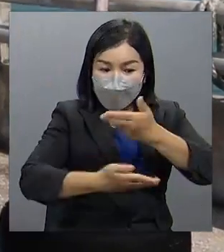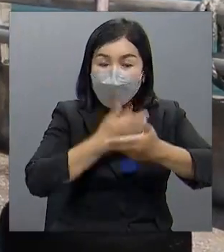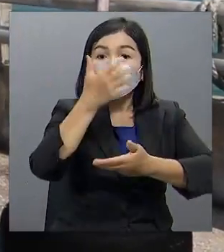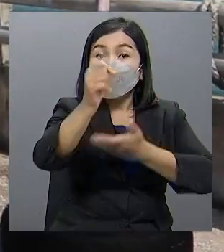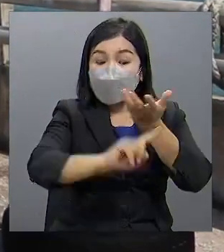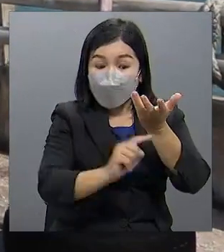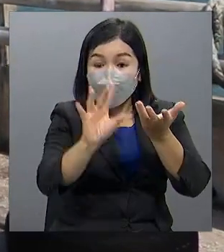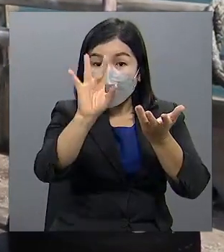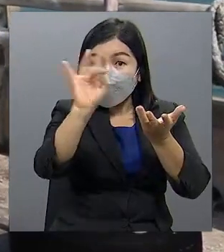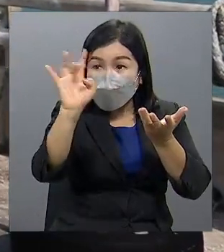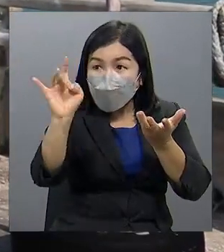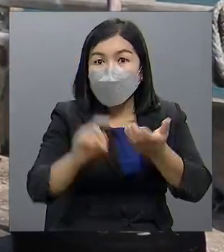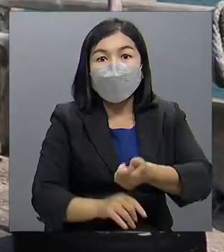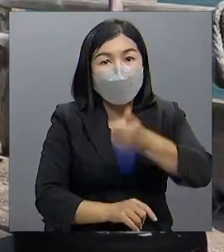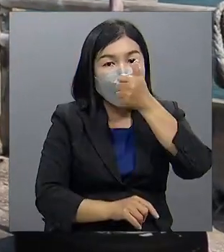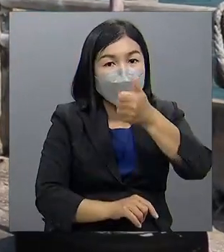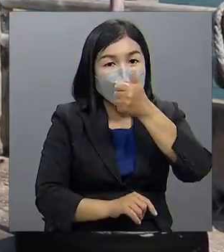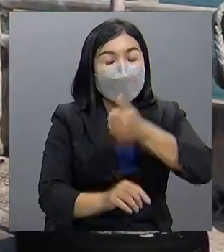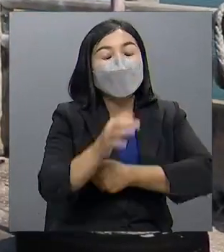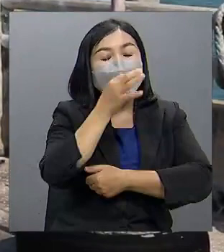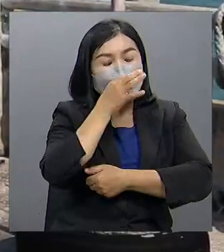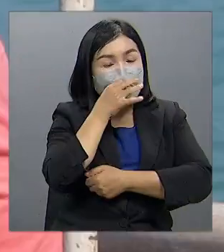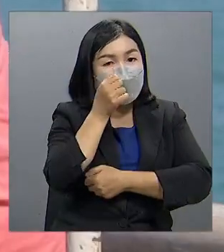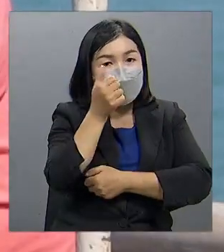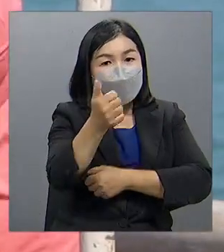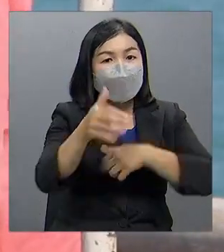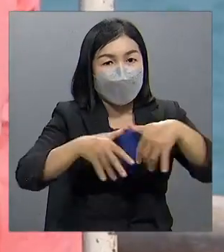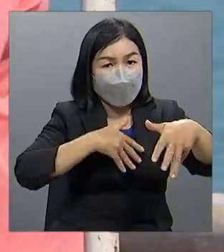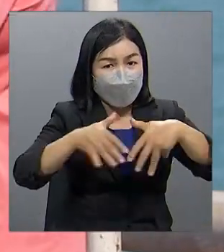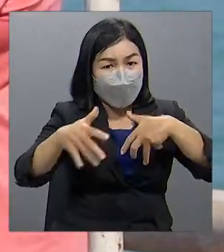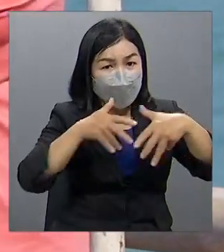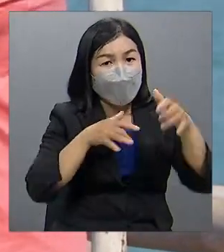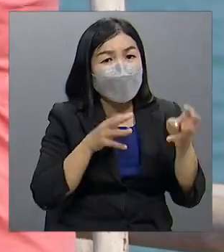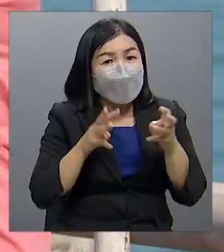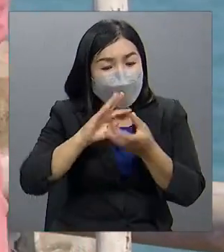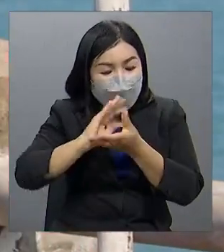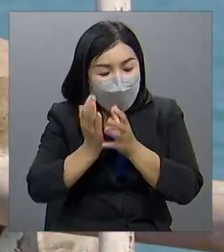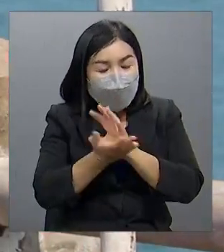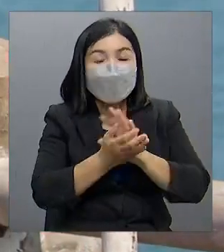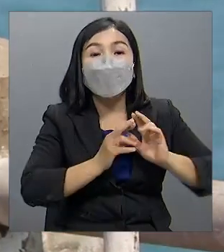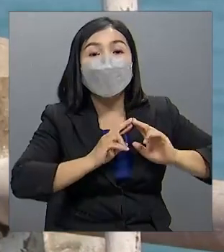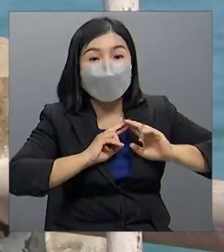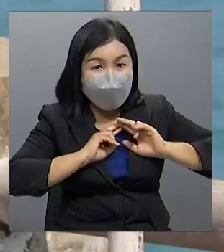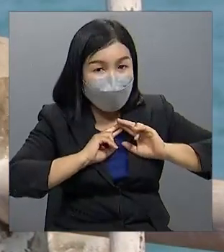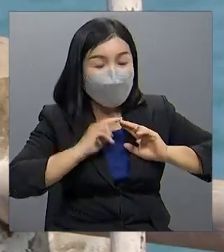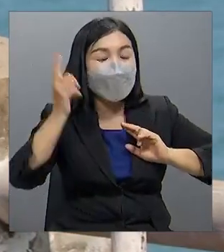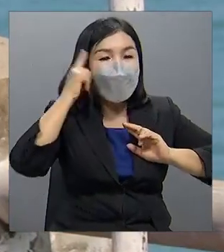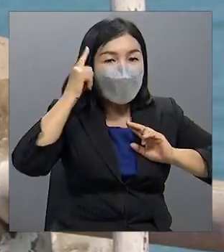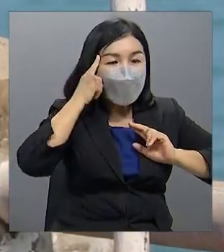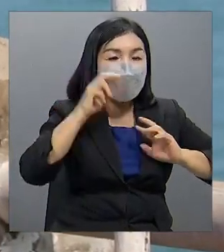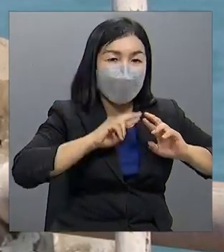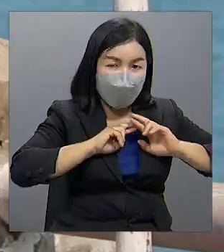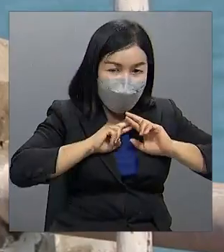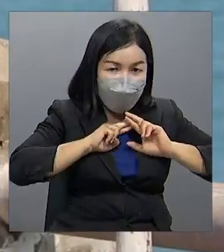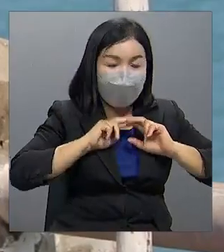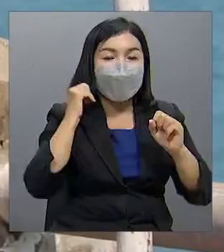เป็นอีกหนึ่งอาชีพนะคะคุณผู้ชมนี่ก็ถือว่าเป็นอีกหนึ่งรูปแบบของการปรับตัวนะที่นำเอาทักษะความรู้ที่มีอยู่มาใช้สร้างอาชีพสร้างร